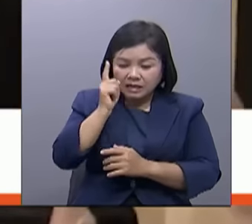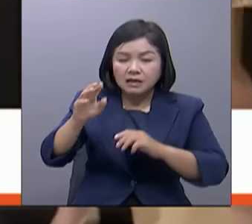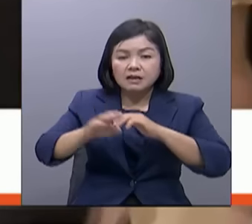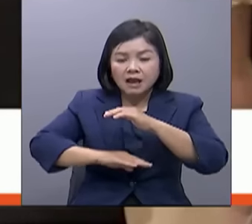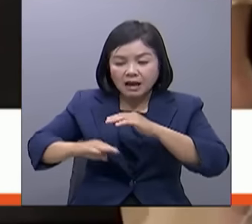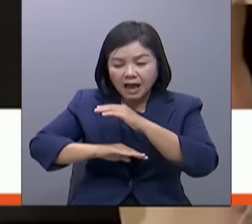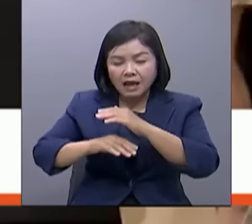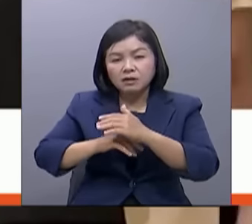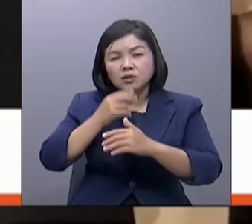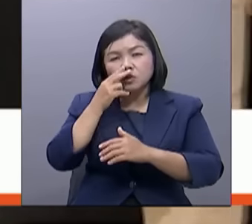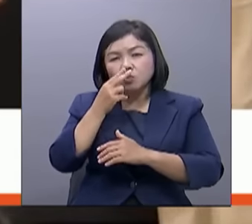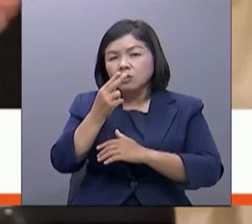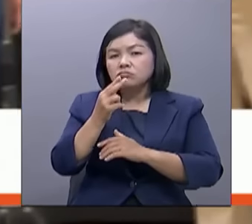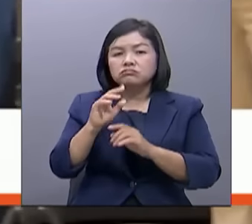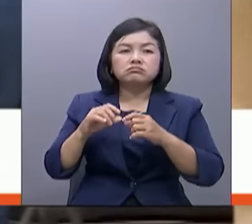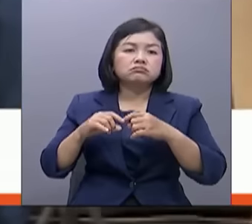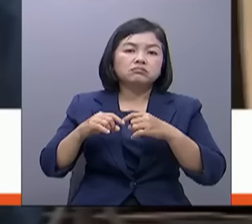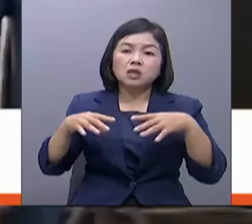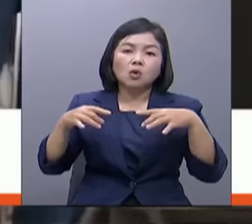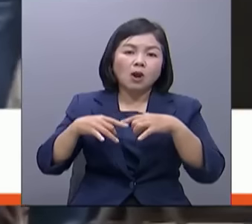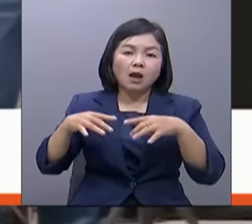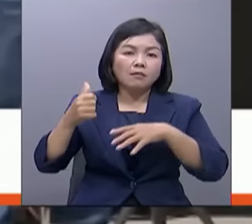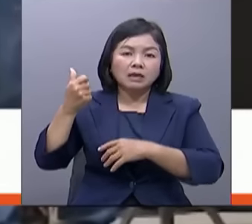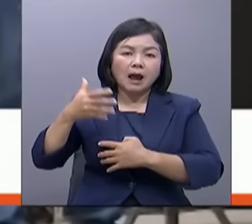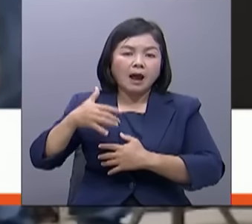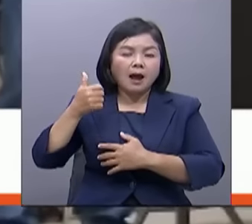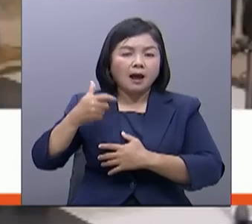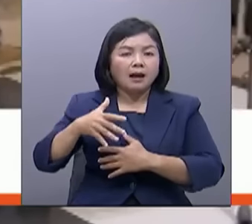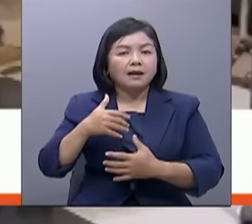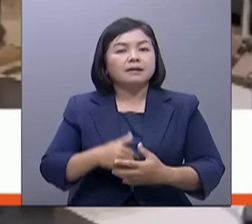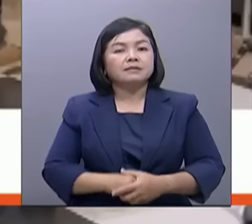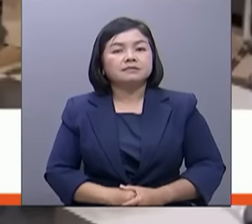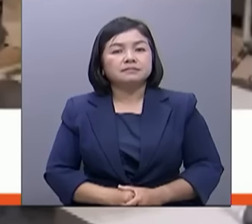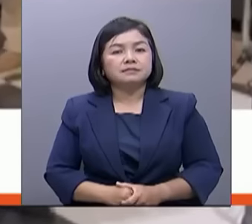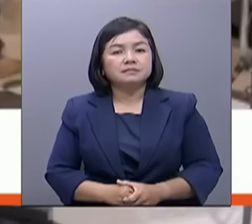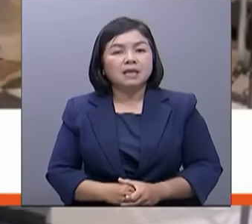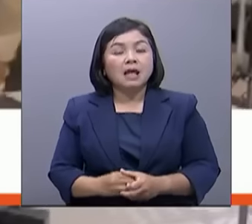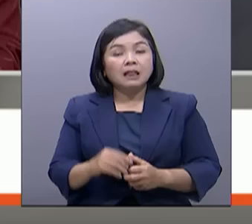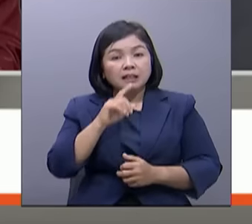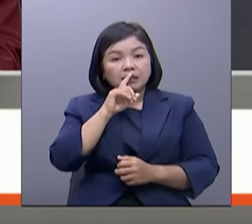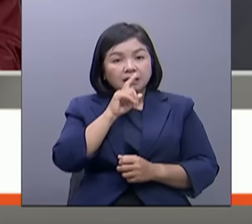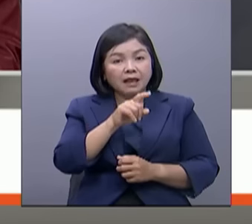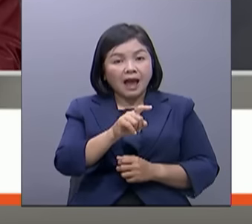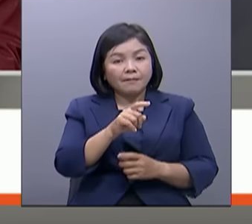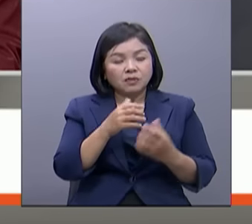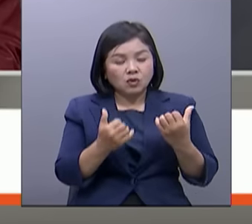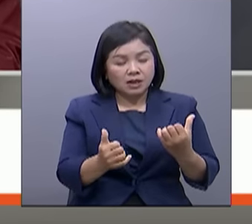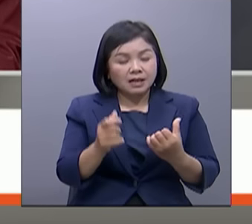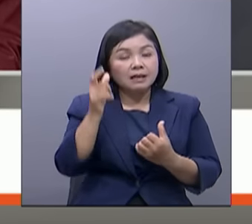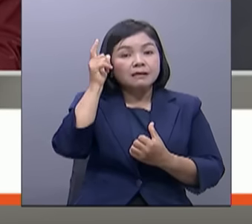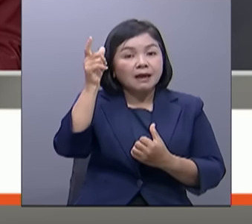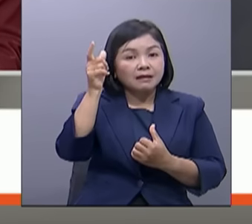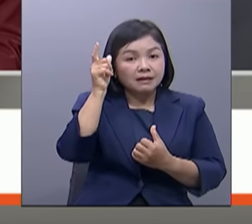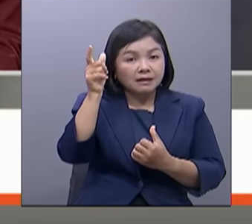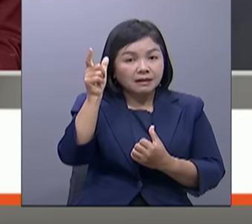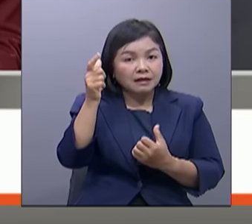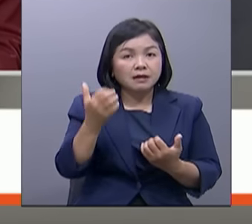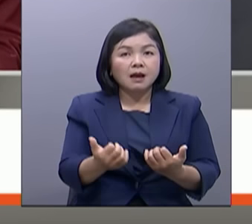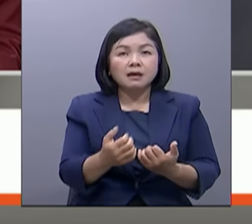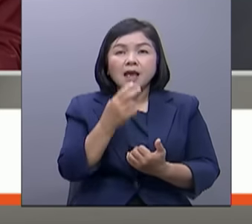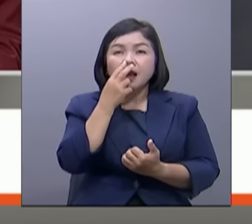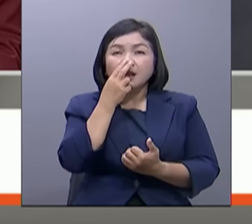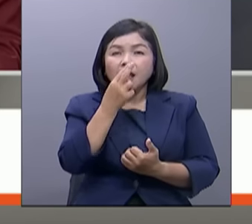ปัจจุบันนี้เนี่ยมันเอามาเปรียบเทียบกันไม่ได้นะคร ับ ค่ะค่ะทีนี้ค่ะอาจารย์ที่มองว่าคุณทักษิณเนี่ยอาจจะแสดงให้เ